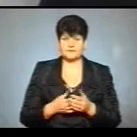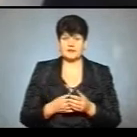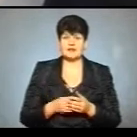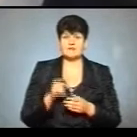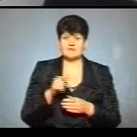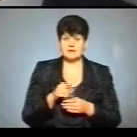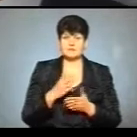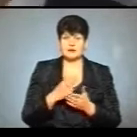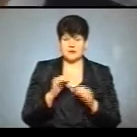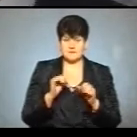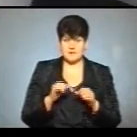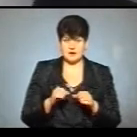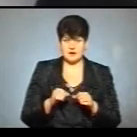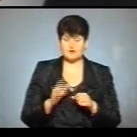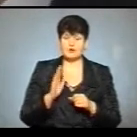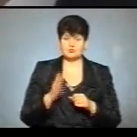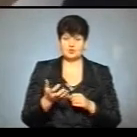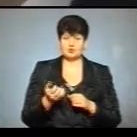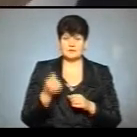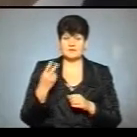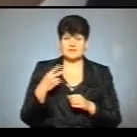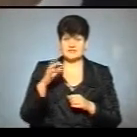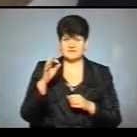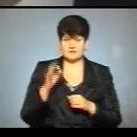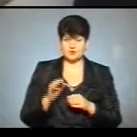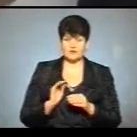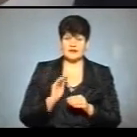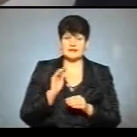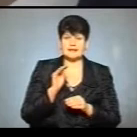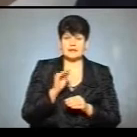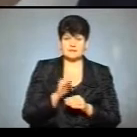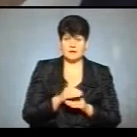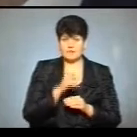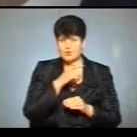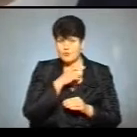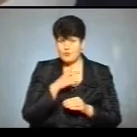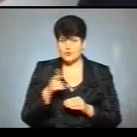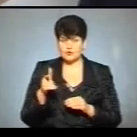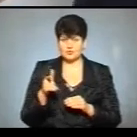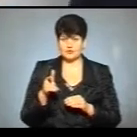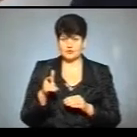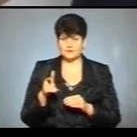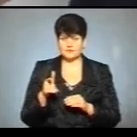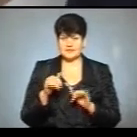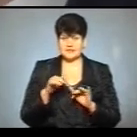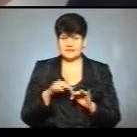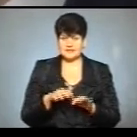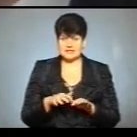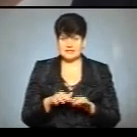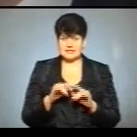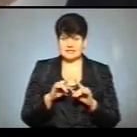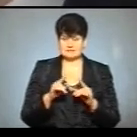Він має право на і буде отримувати 20% надбавки протягом дії сертифікату, а сертифікат діє 3